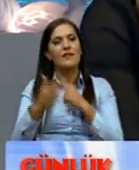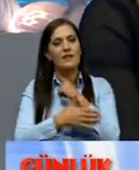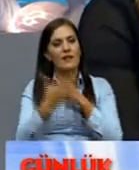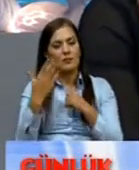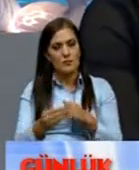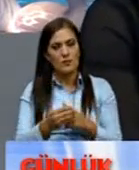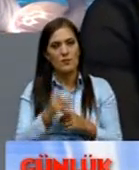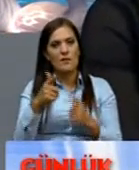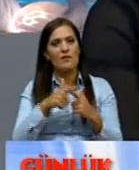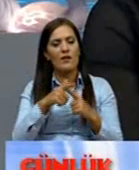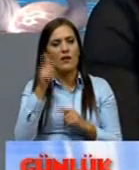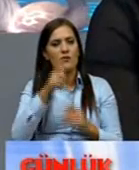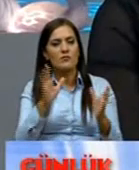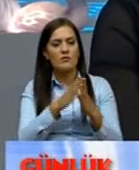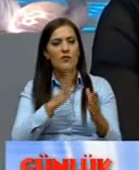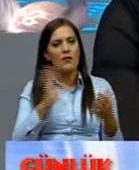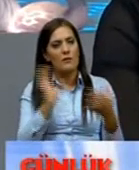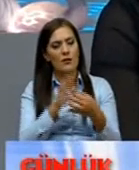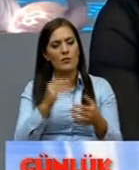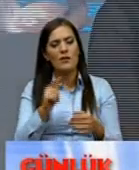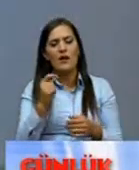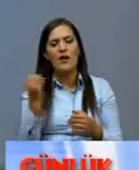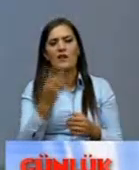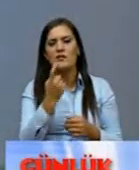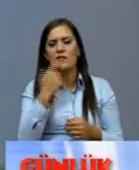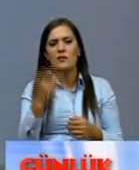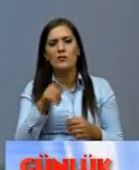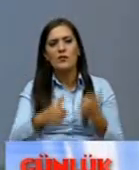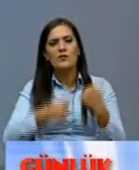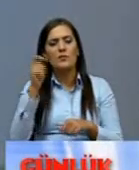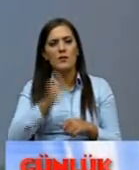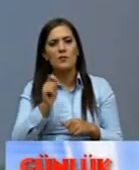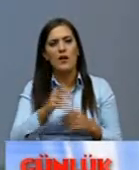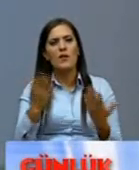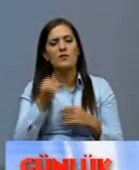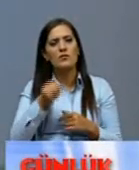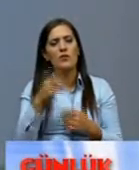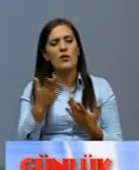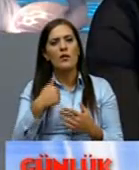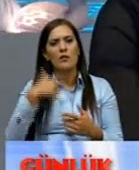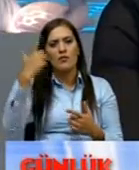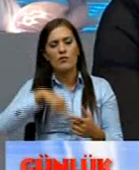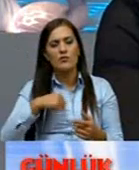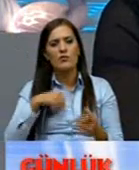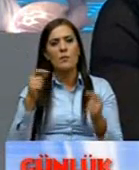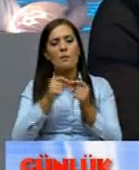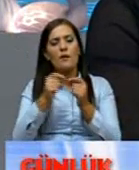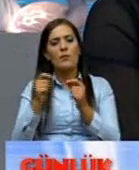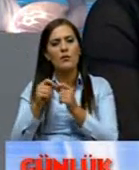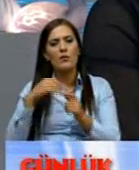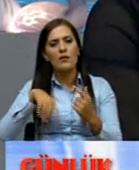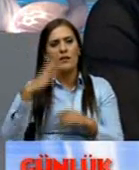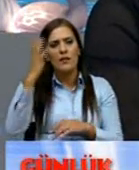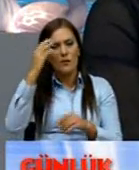yardımda bulunan bir federasyonumuz var, bağlı olduğumuz. Kaç yıldır bu yarışmalar yapılıyor ülkemizde? Aslında şöyle, vücut geliştirme bodybuilding